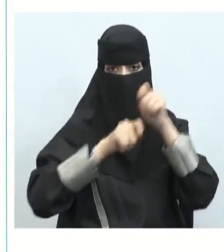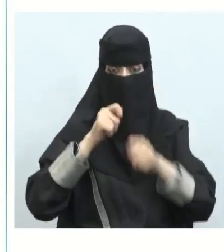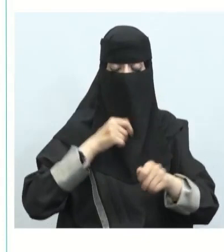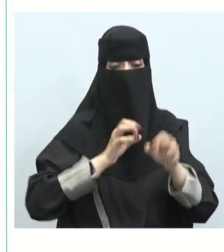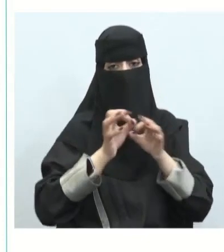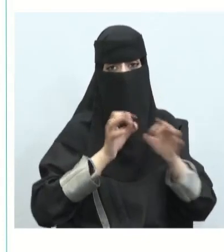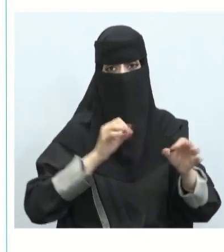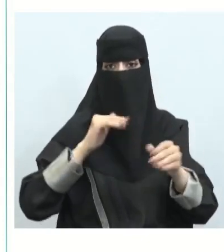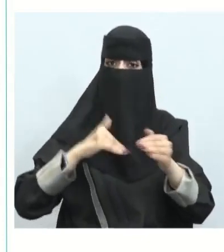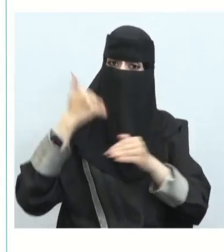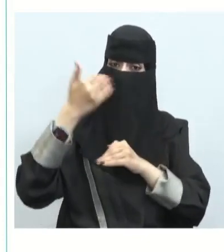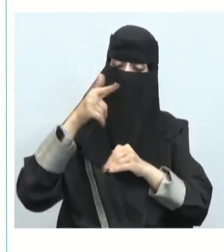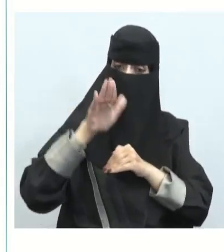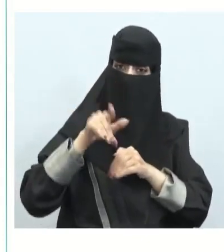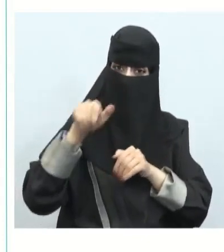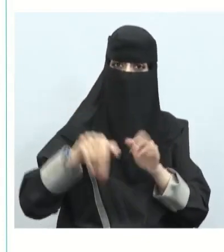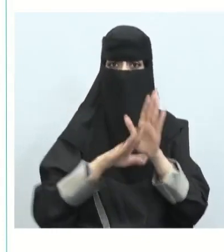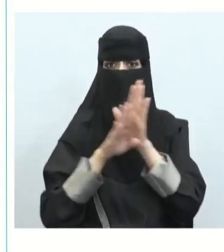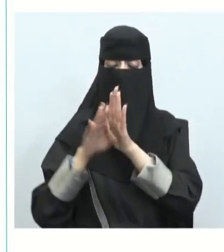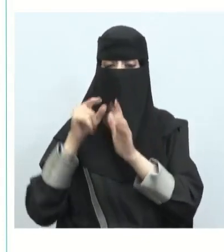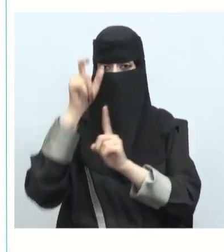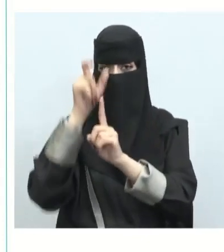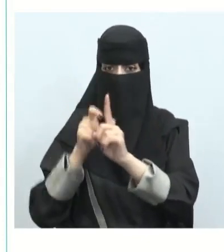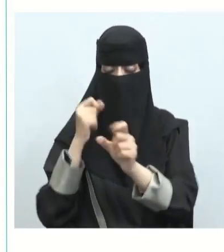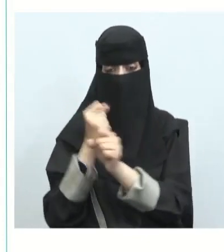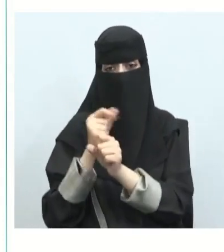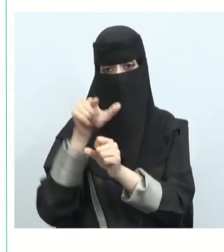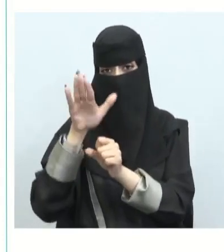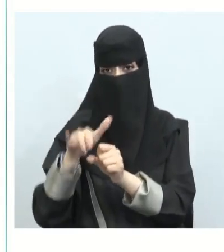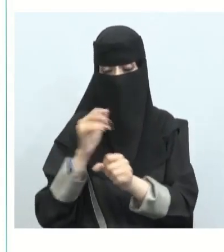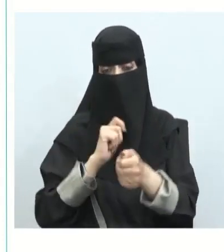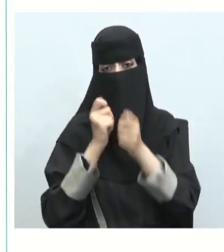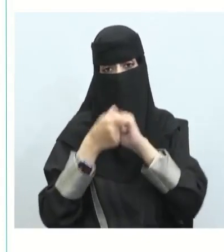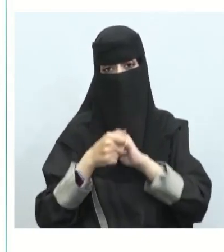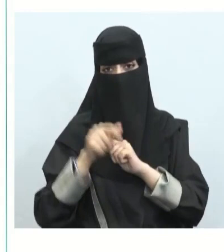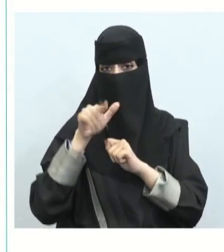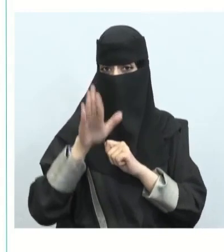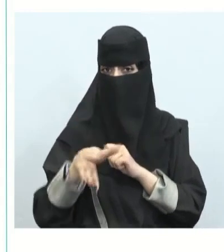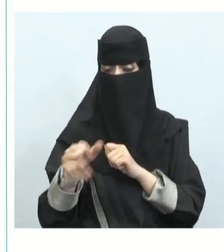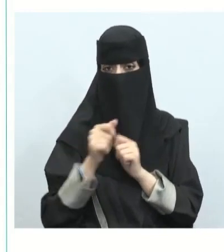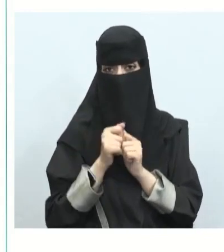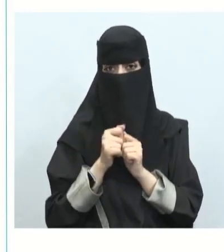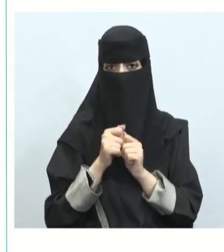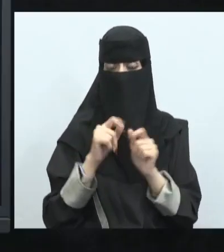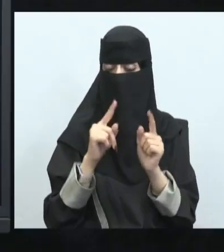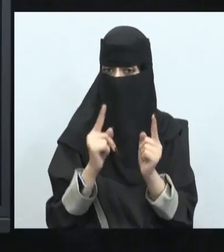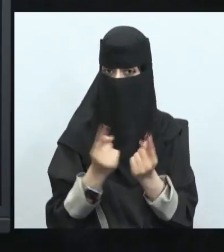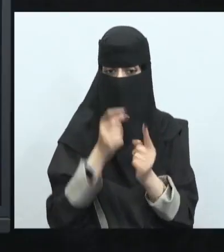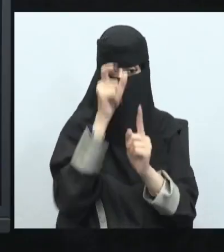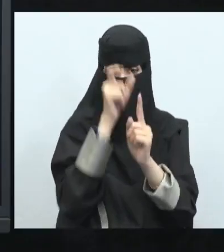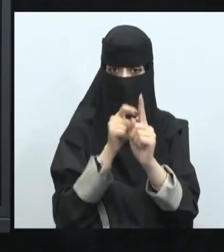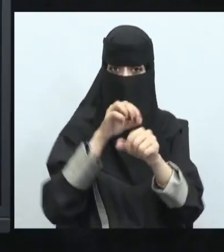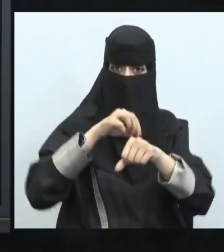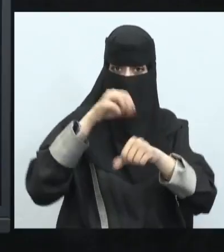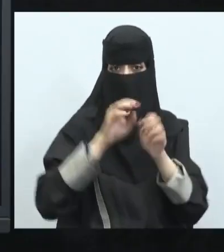التخطيط وبالتالي يكون هنالك دعم للموظفين لهذا التغيير اذا بطبيعه الانسان هو